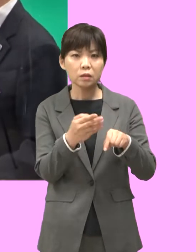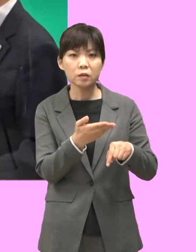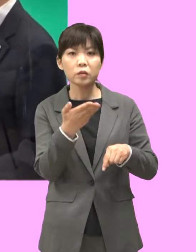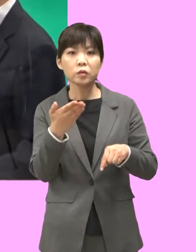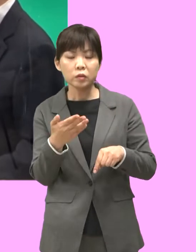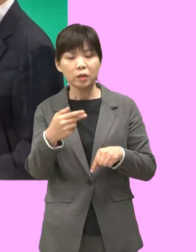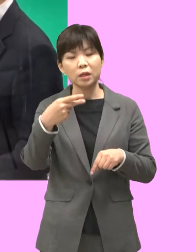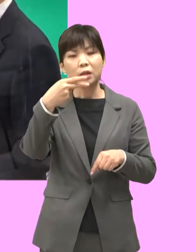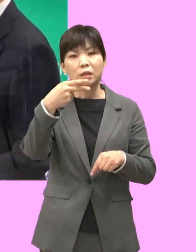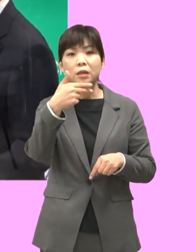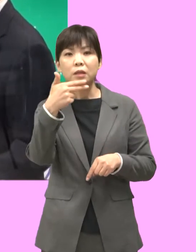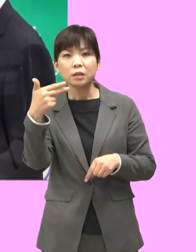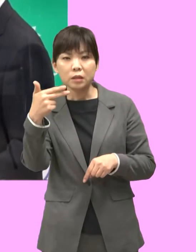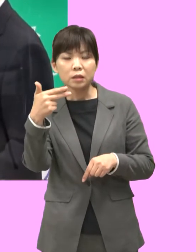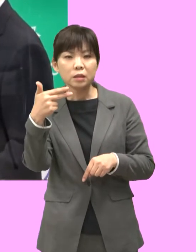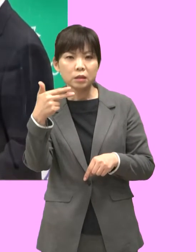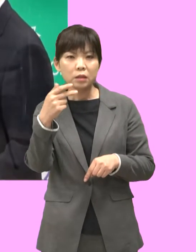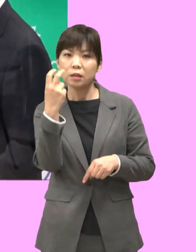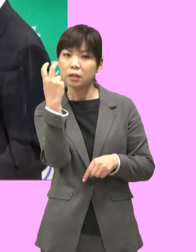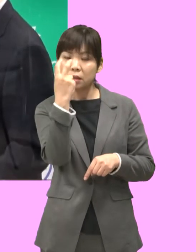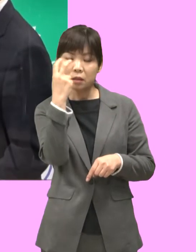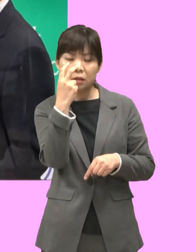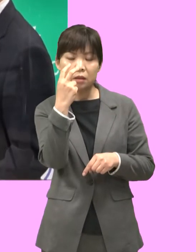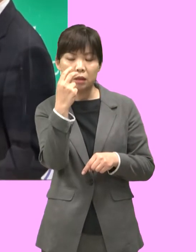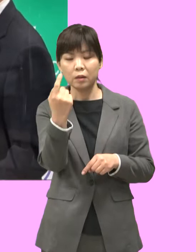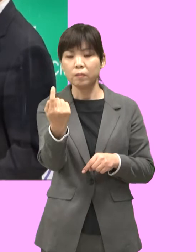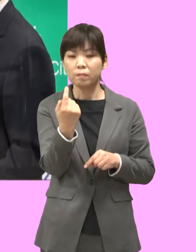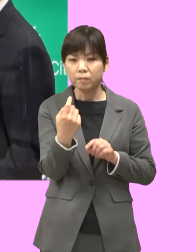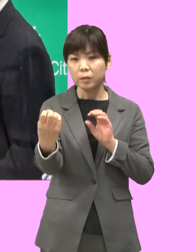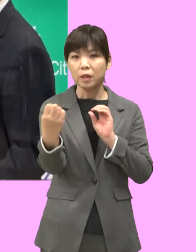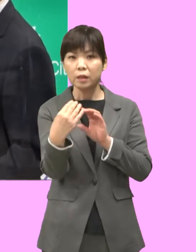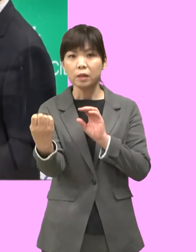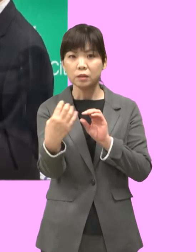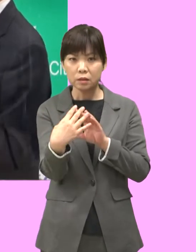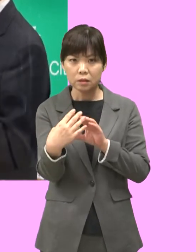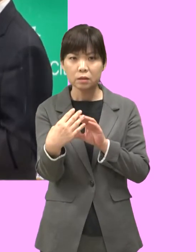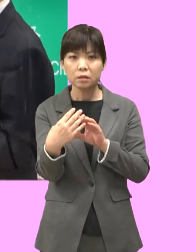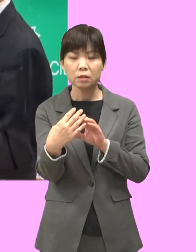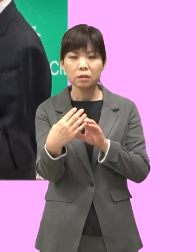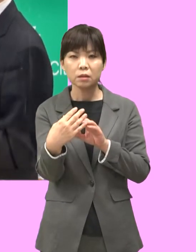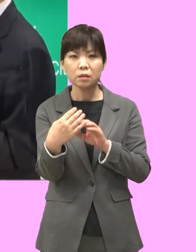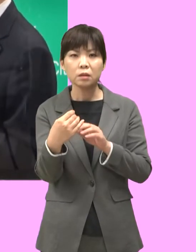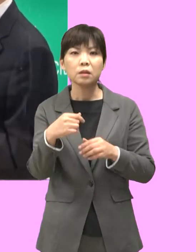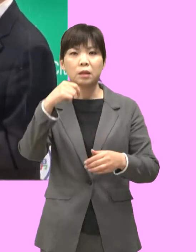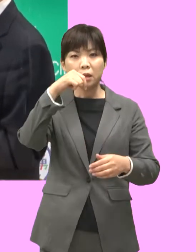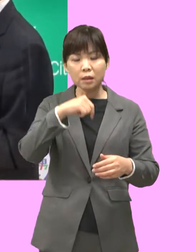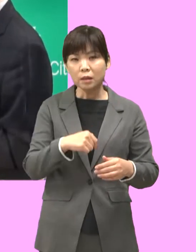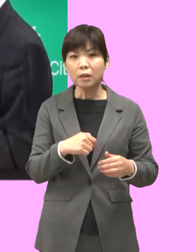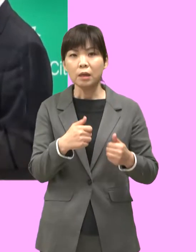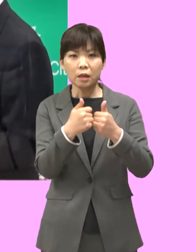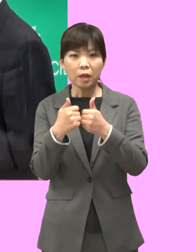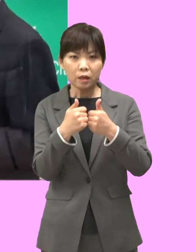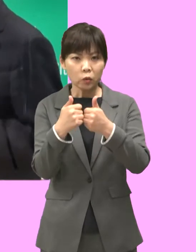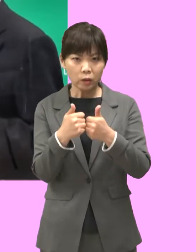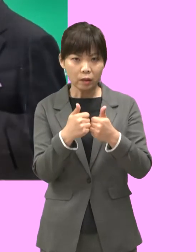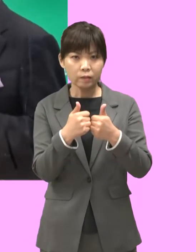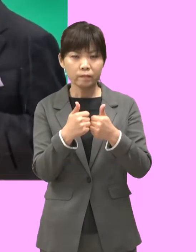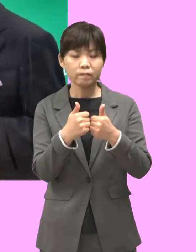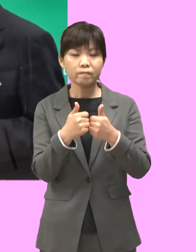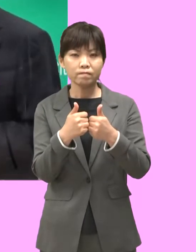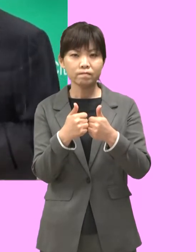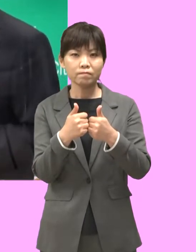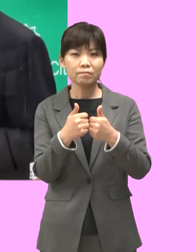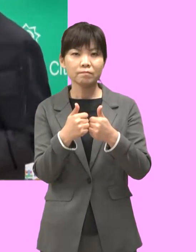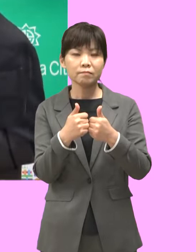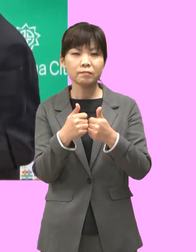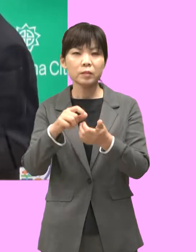二次審査をヒアリング審査をいたしまして、そして、まあ町内で揉んだ上でですね、まあ、あの